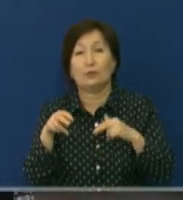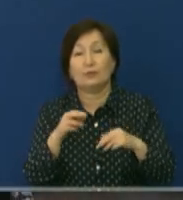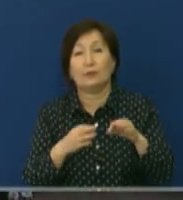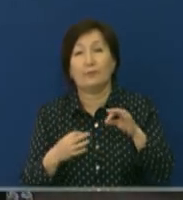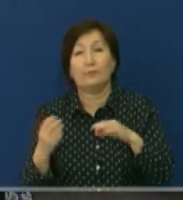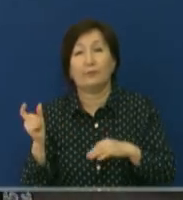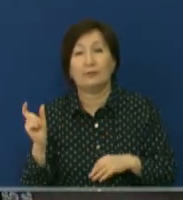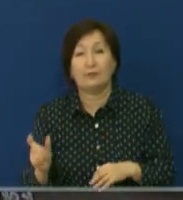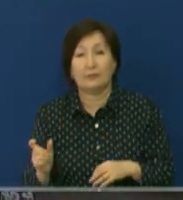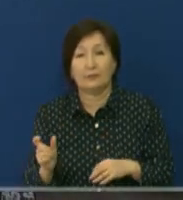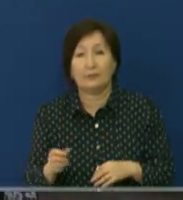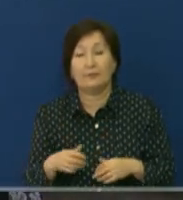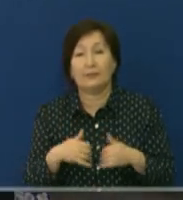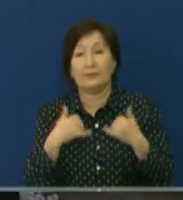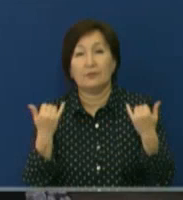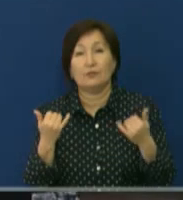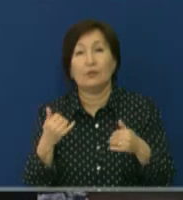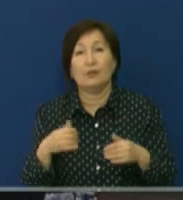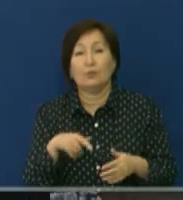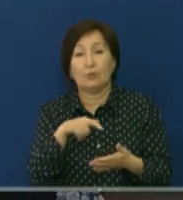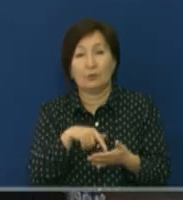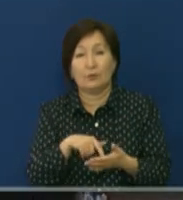медалью за развитие города